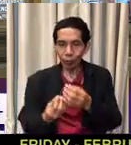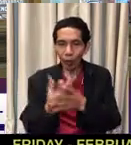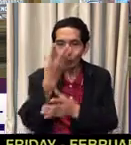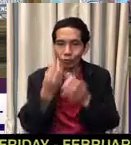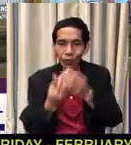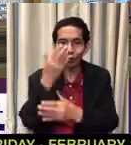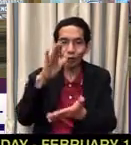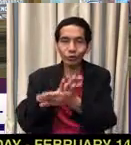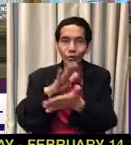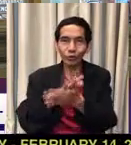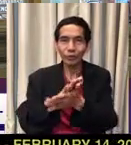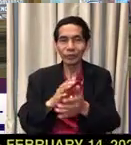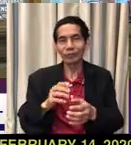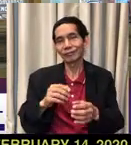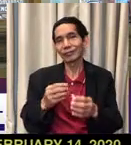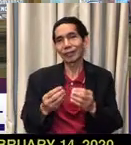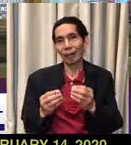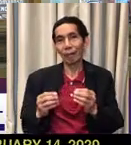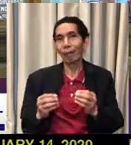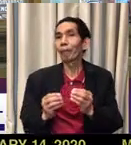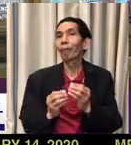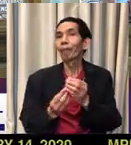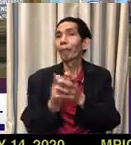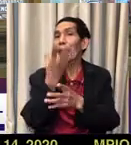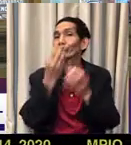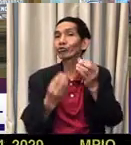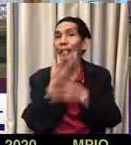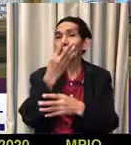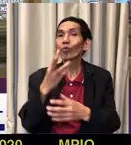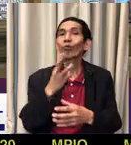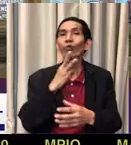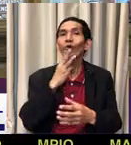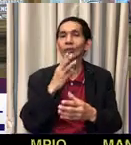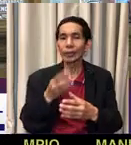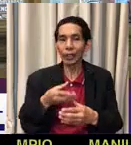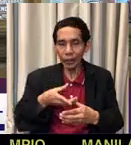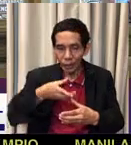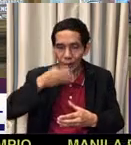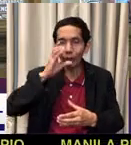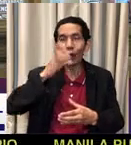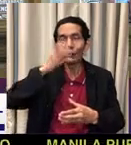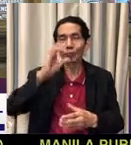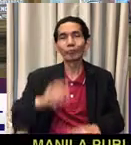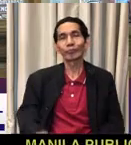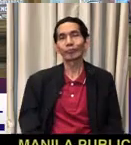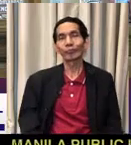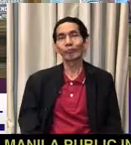ba? Ibabalik natin yun. May mga katulong naman tayong privado.